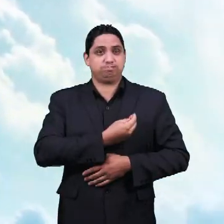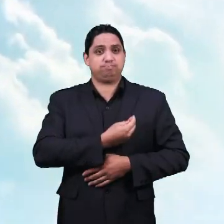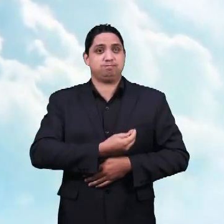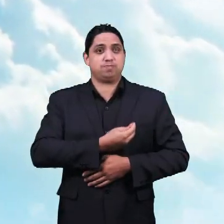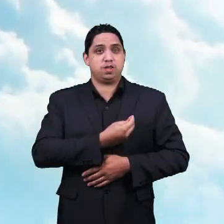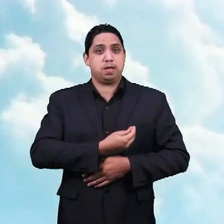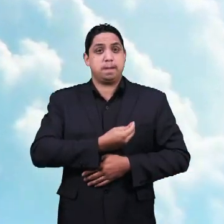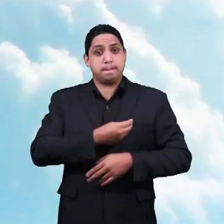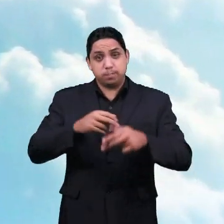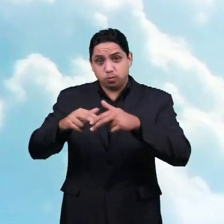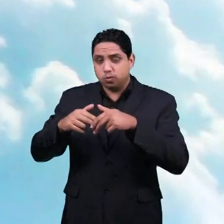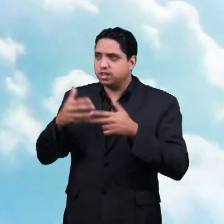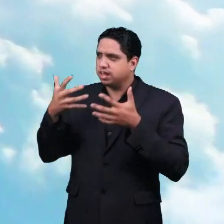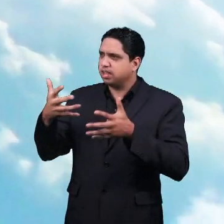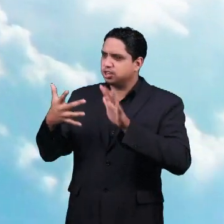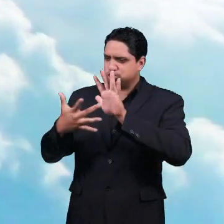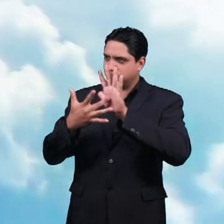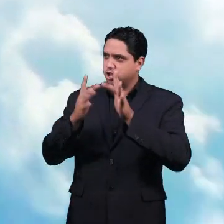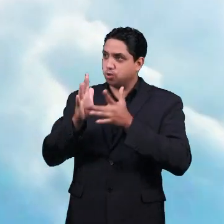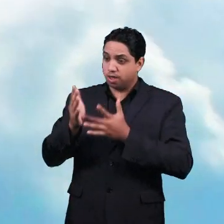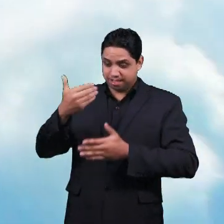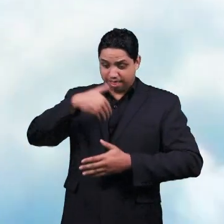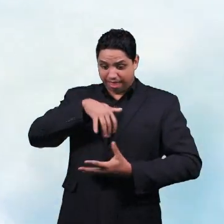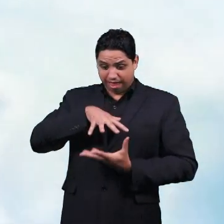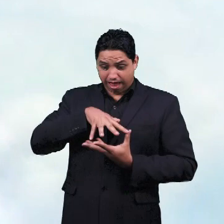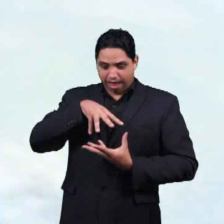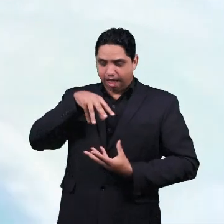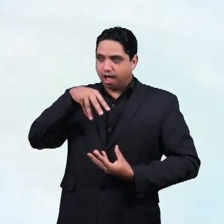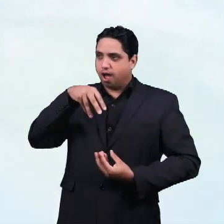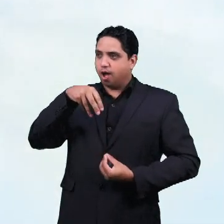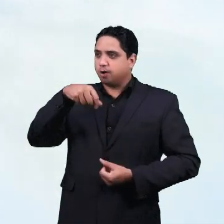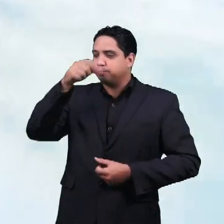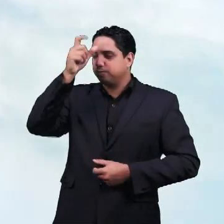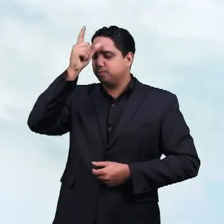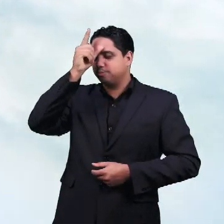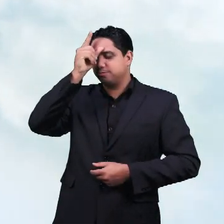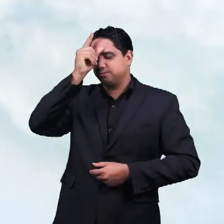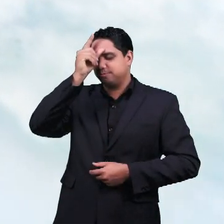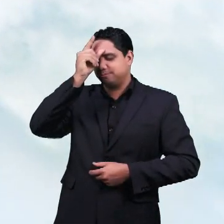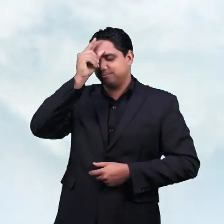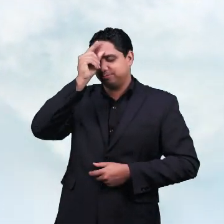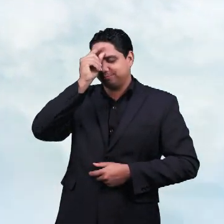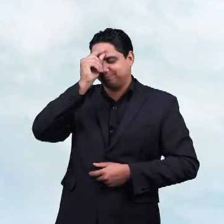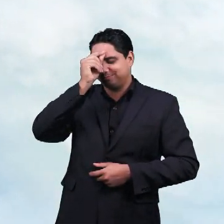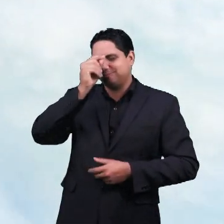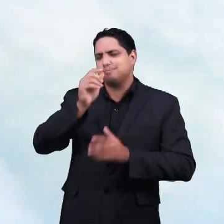Приди, Господь, насытить и меня.